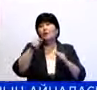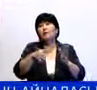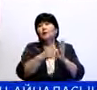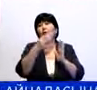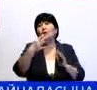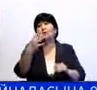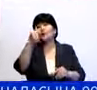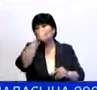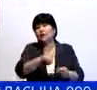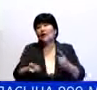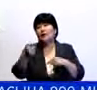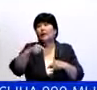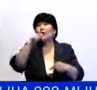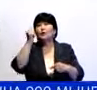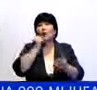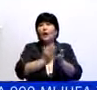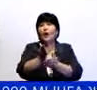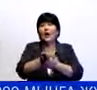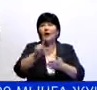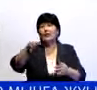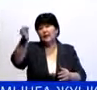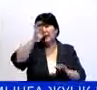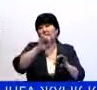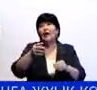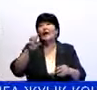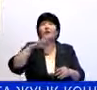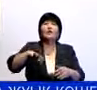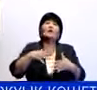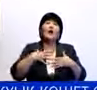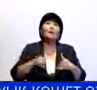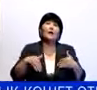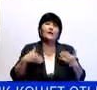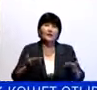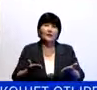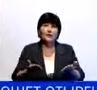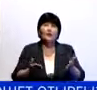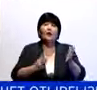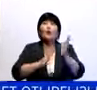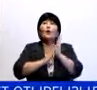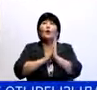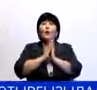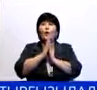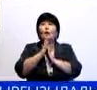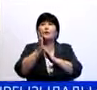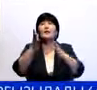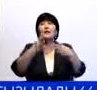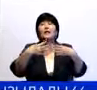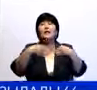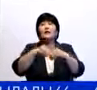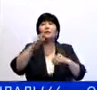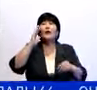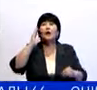жылы оралыпты. Соғыс ардагері естеліктерімен бөлісіп елдің амандығын тіледі. Өшкен өнген семья